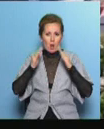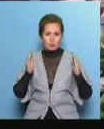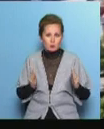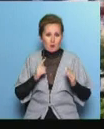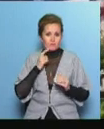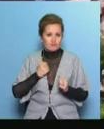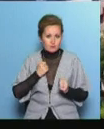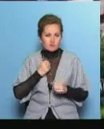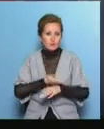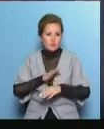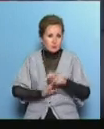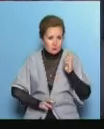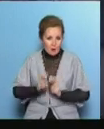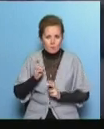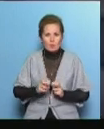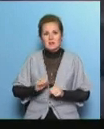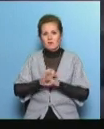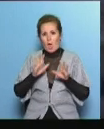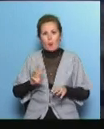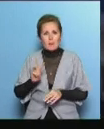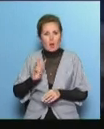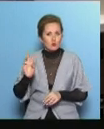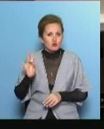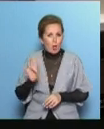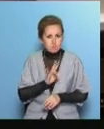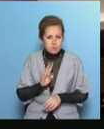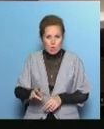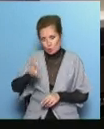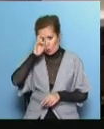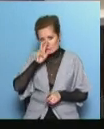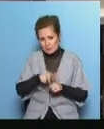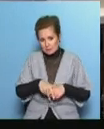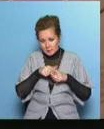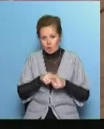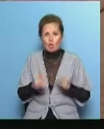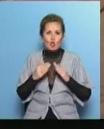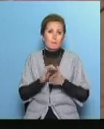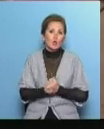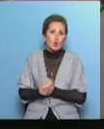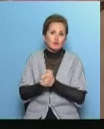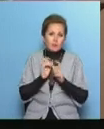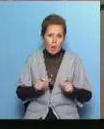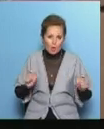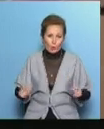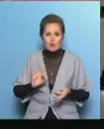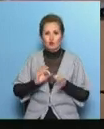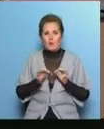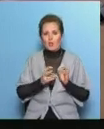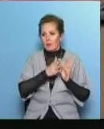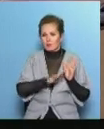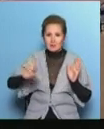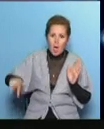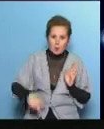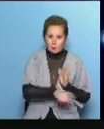А Свято-Михайловский собор, Государственный цирк, Дом дружбы народов, Ижевская набережная давно считаются визитными карточками